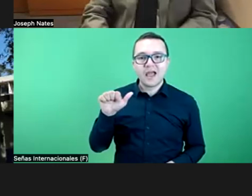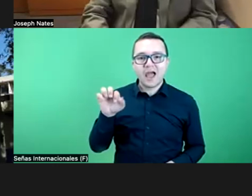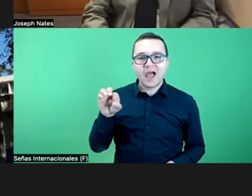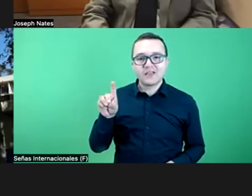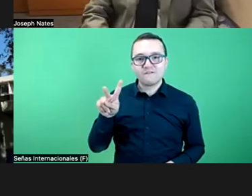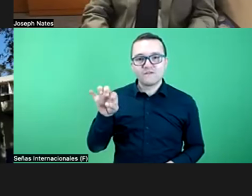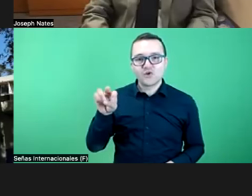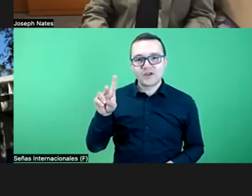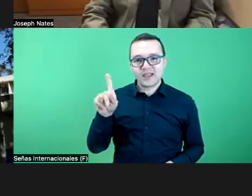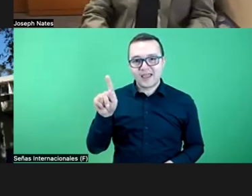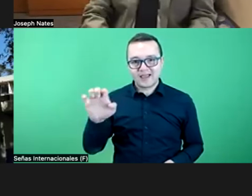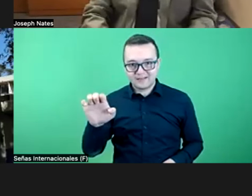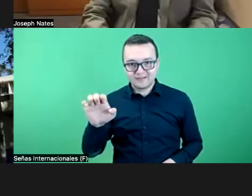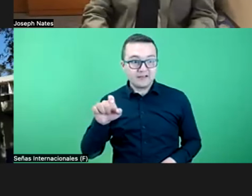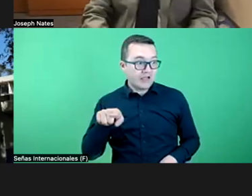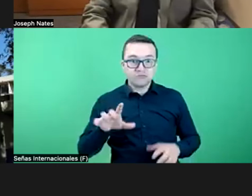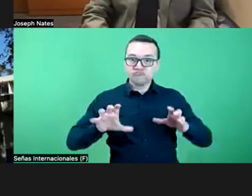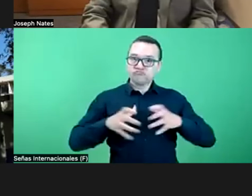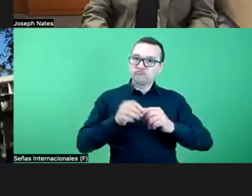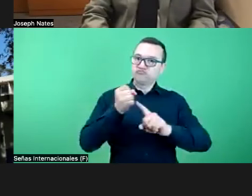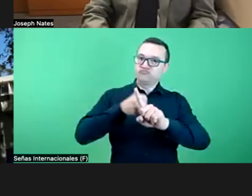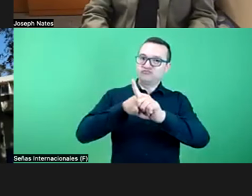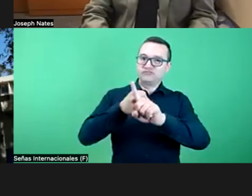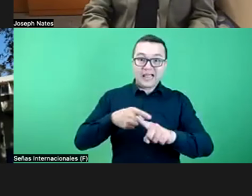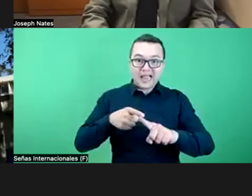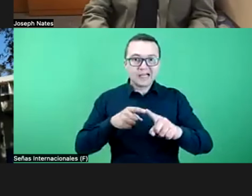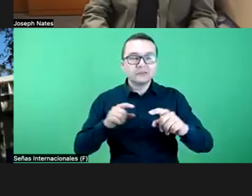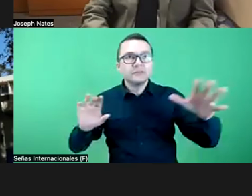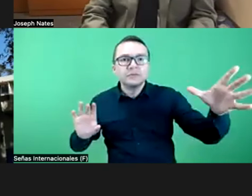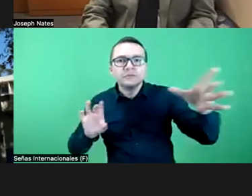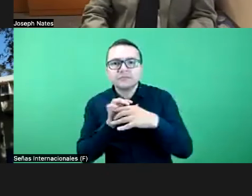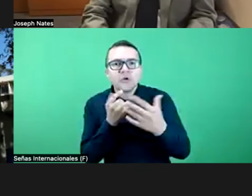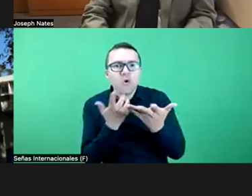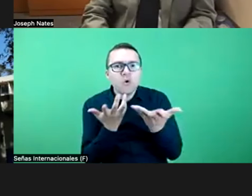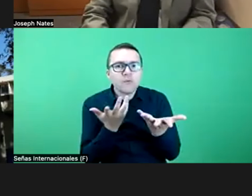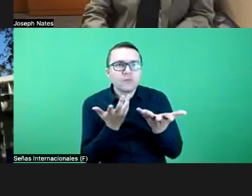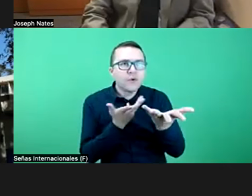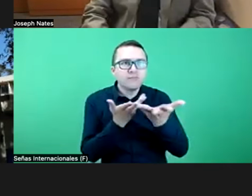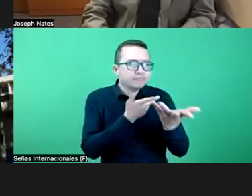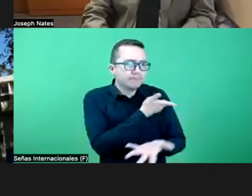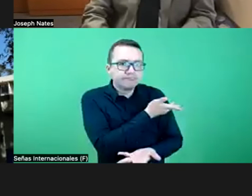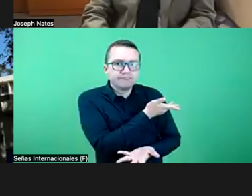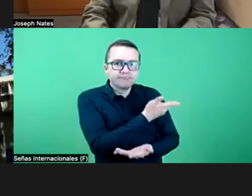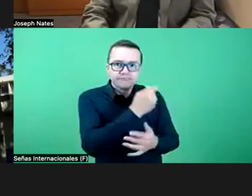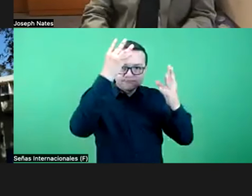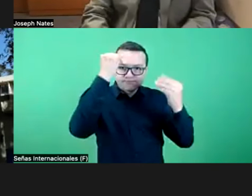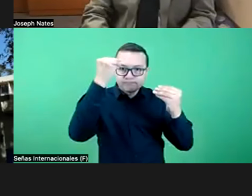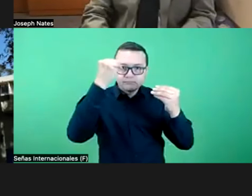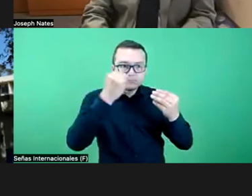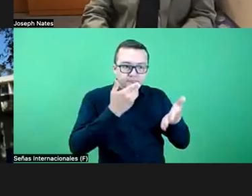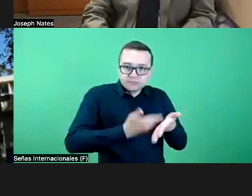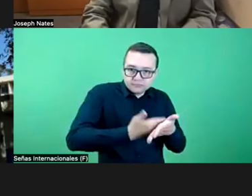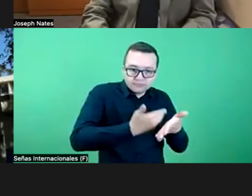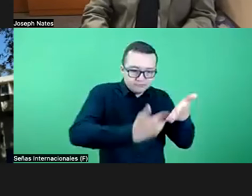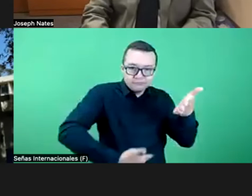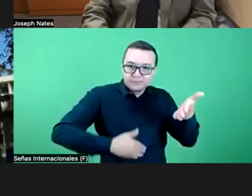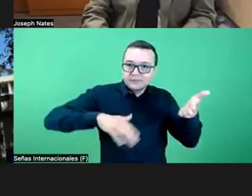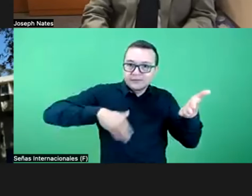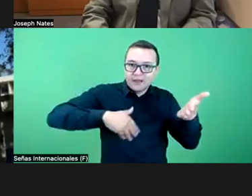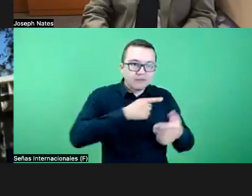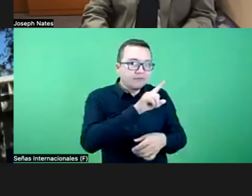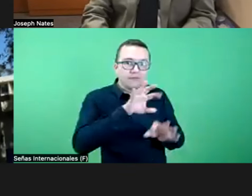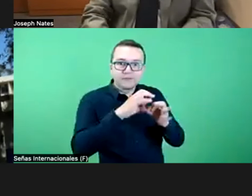pour soutenir les patients, leurs proches, pendant leur séjour à l'hôpital. On va les aider à naviguer le système à on